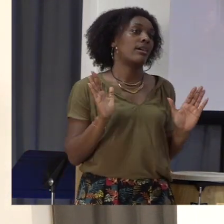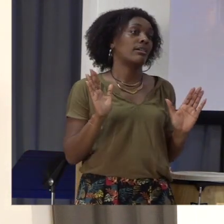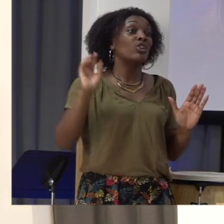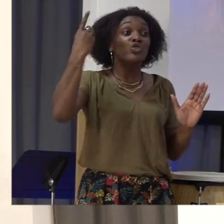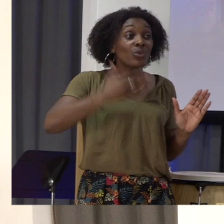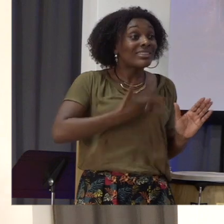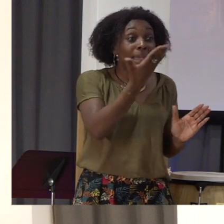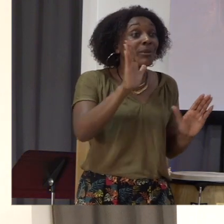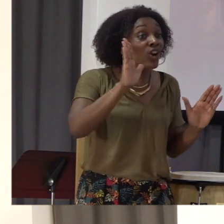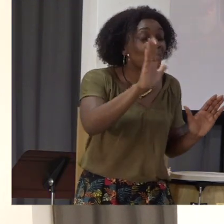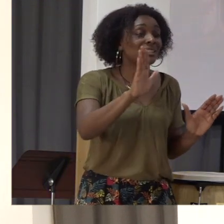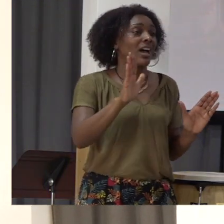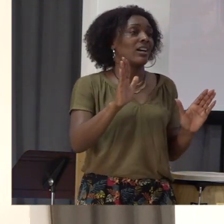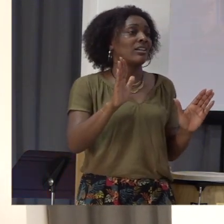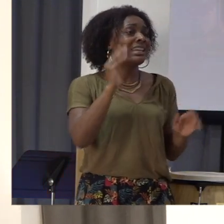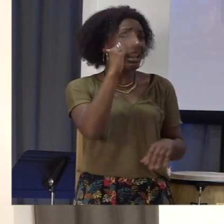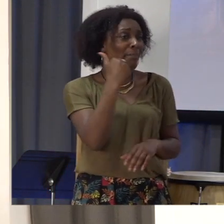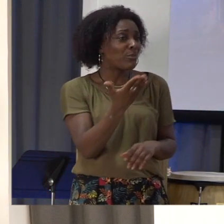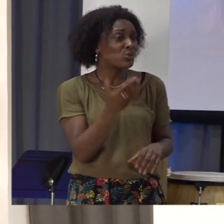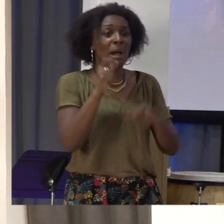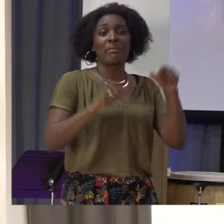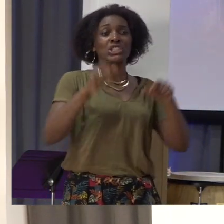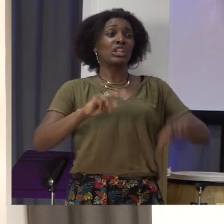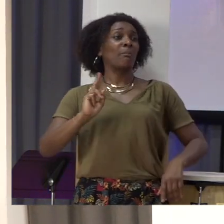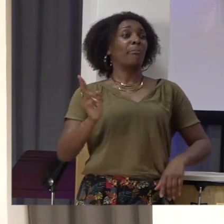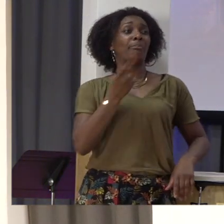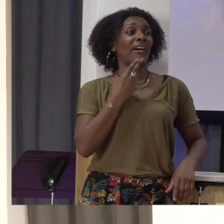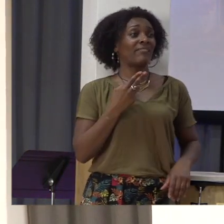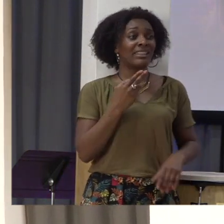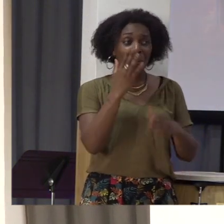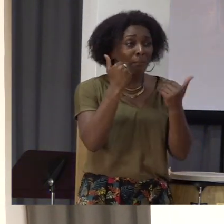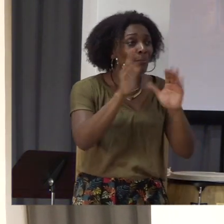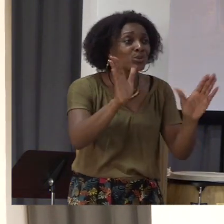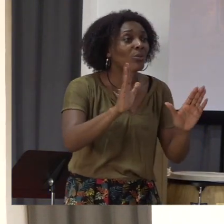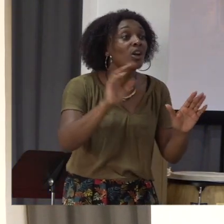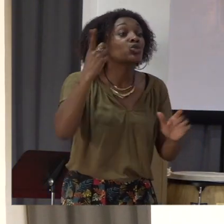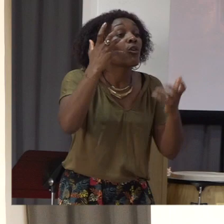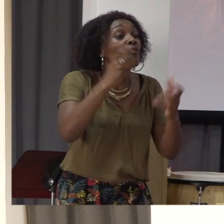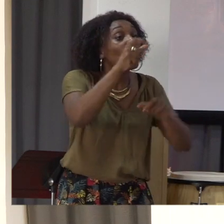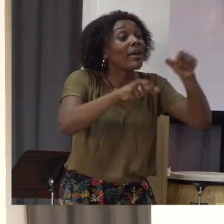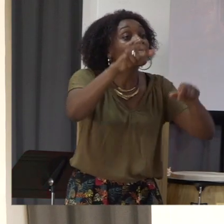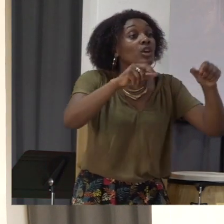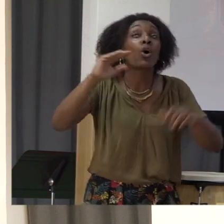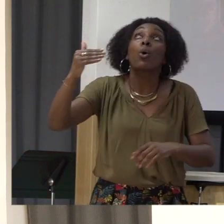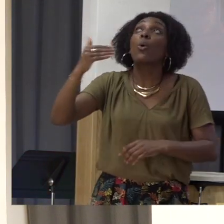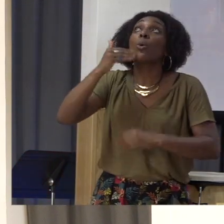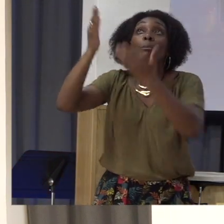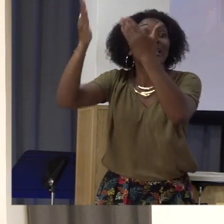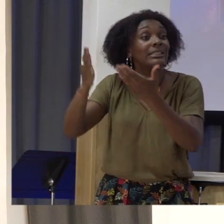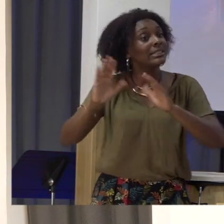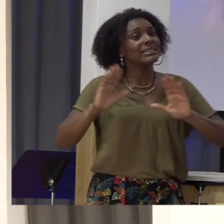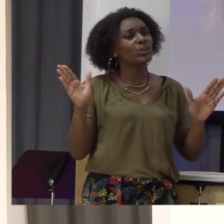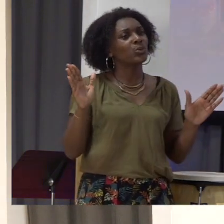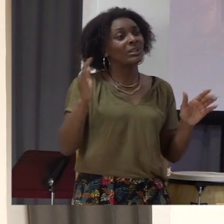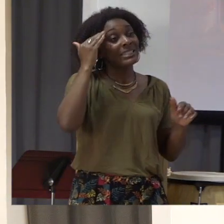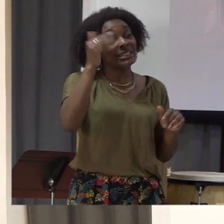Et Dieu t'aime, il n'a pas besoin des personnes parfaites, il a simplement besoin des gens obéissants. Et ce matin, si tu